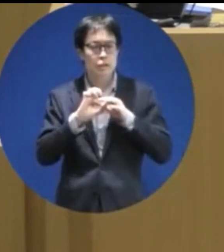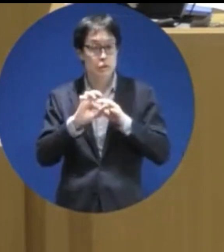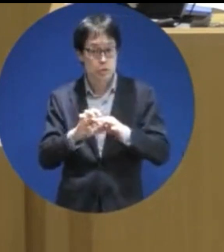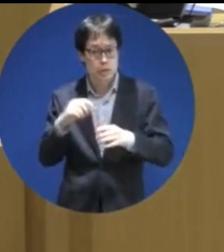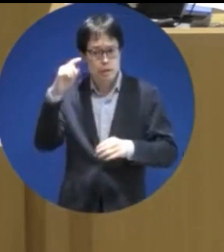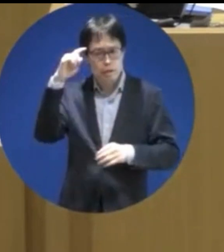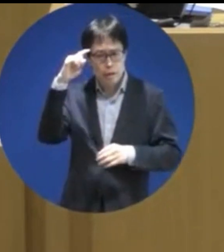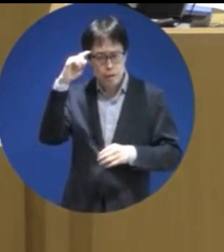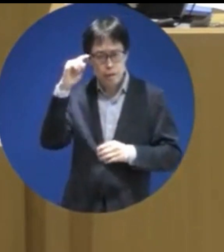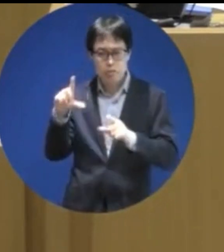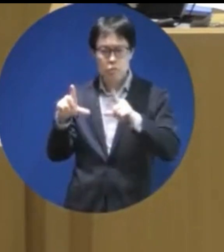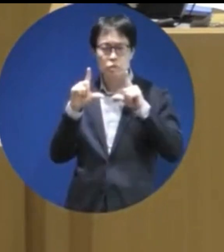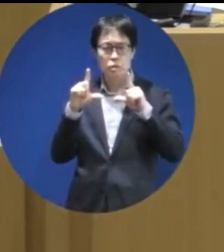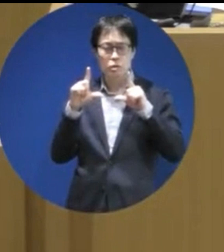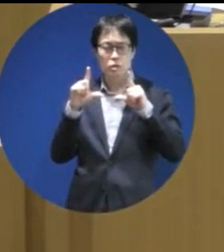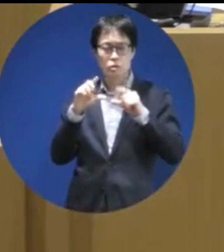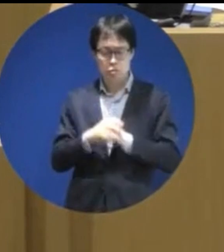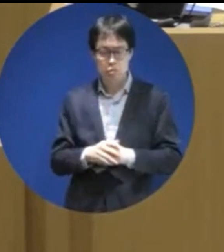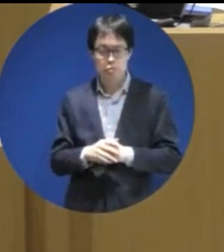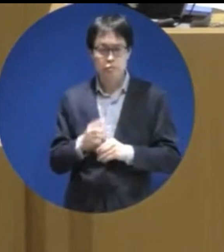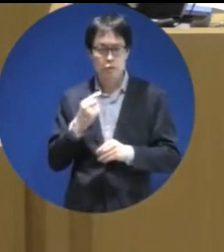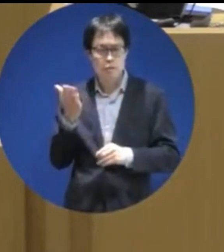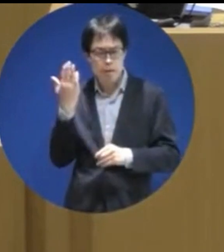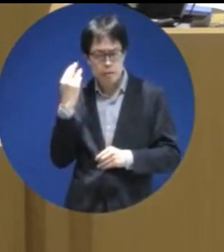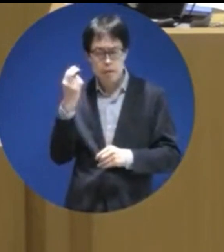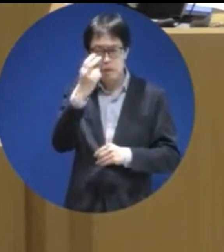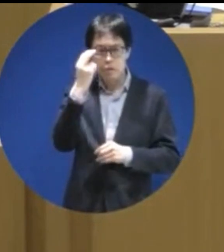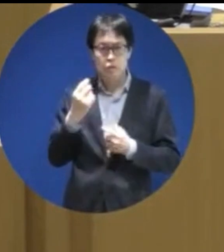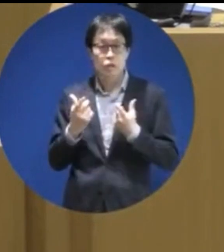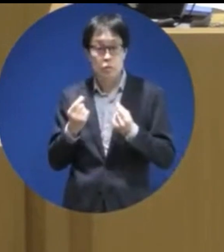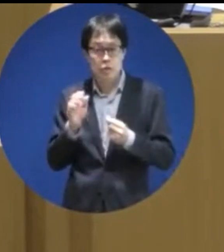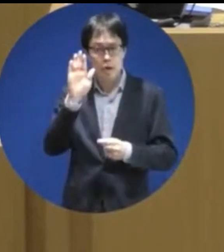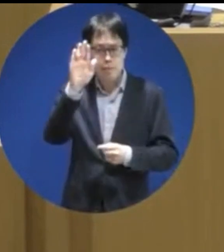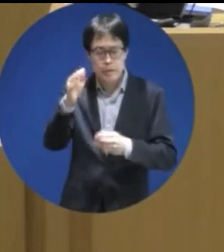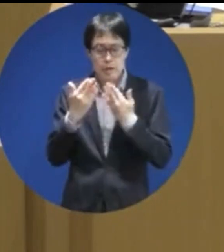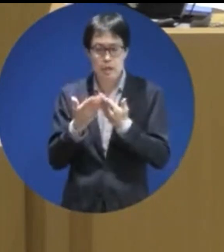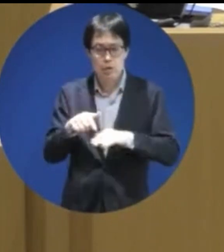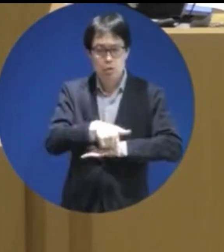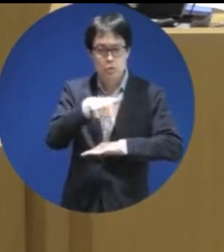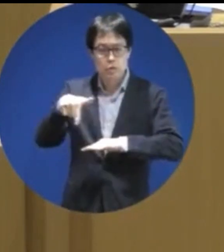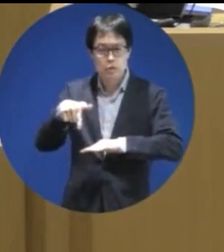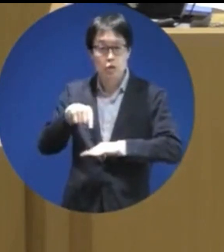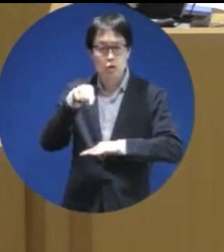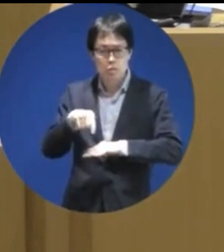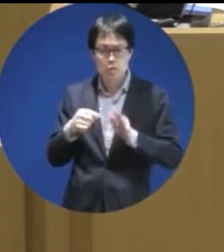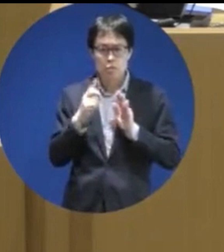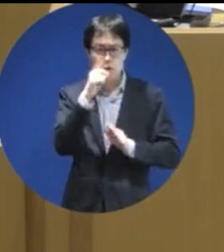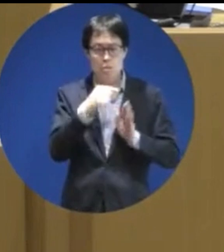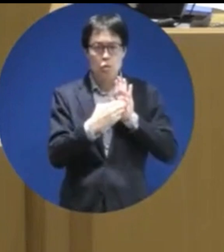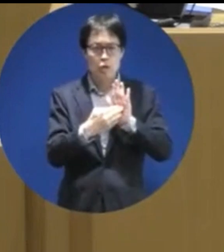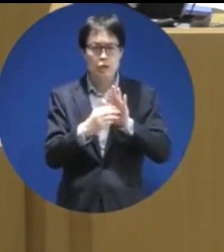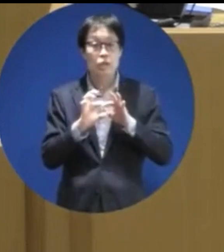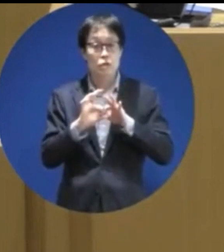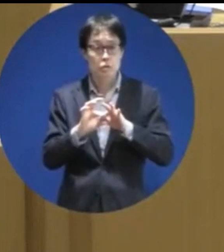くということではありましたが、私が先ほど確認させていただきたとおり、未来の学校プロジェクトにおける防犯に関しては、防犯